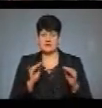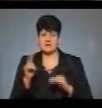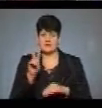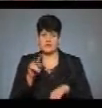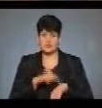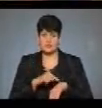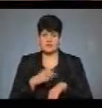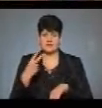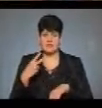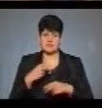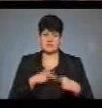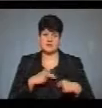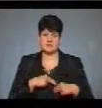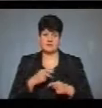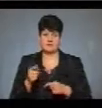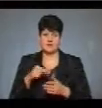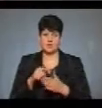20 працівниць міської ради.